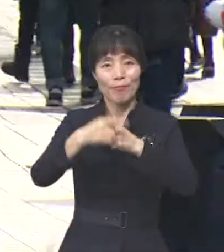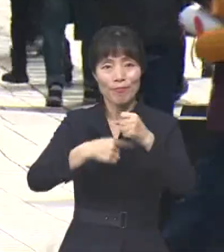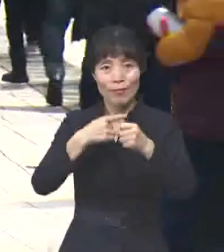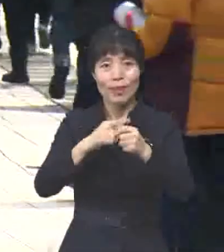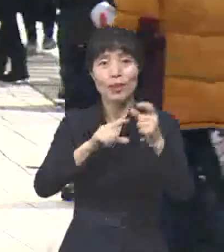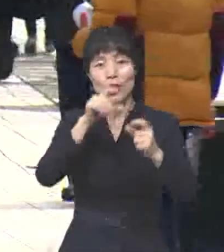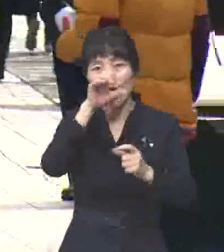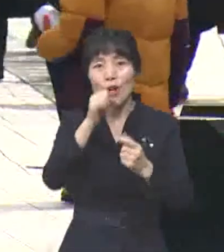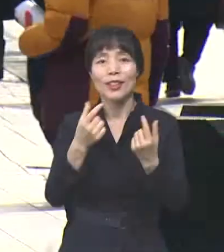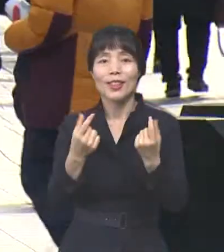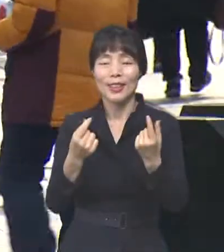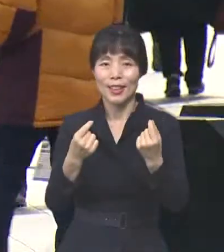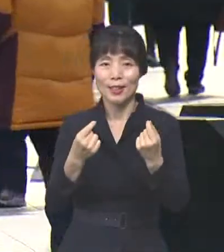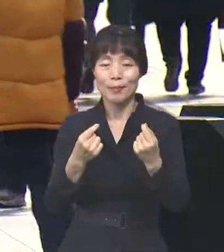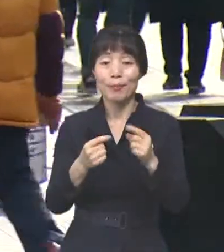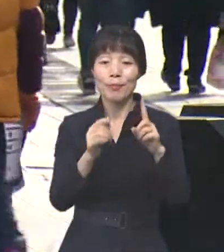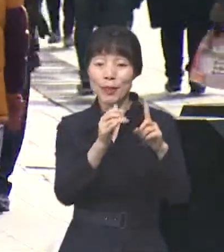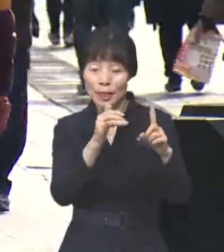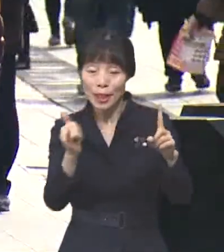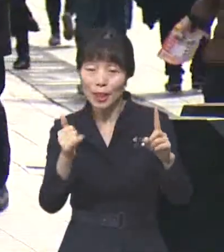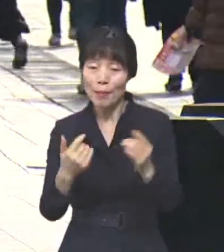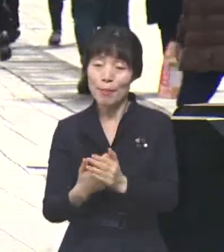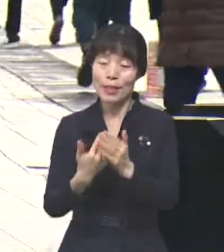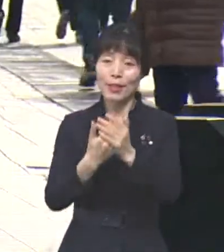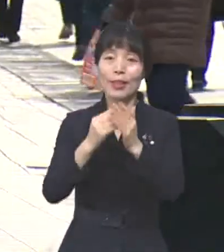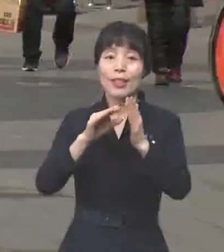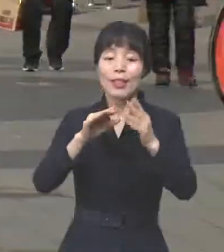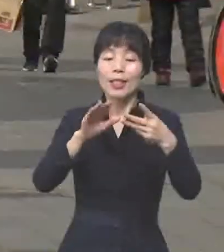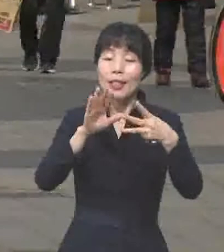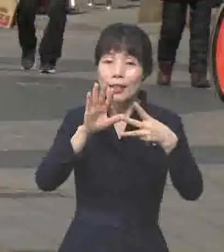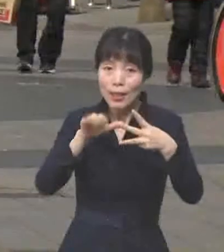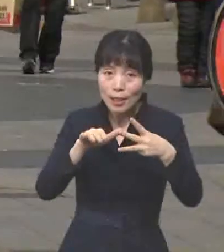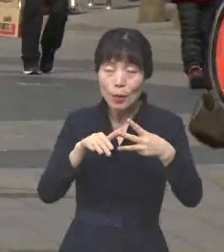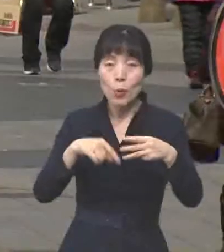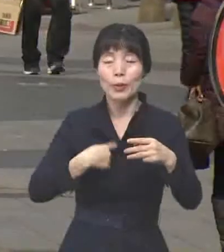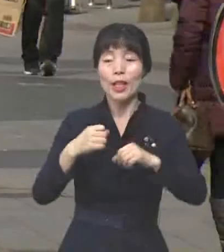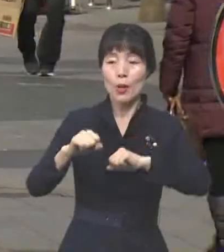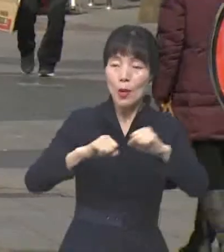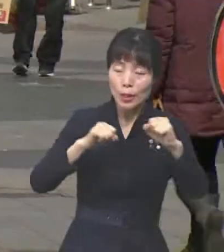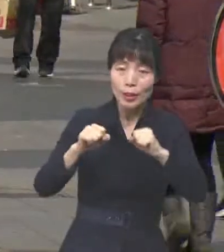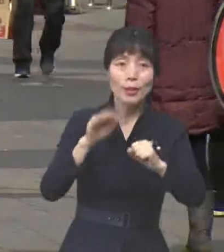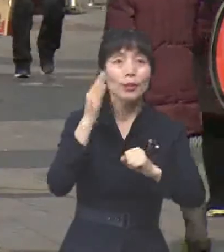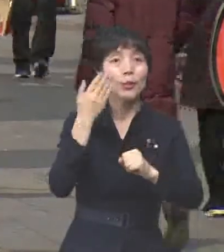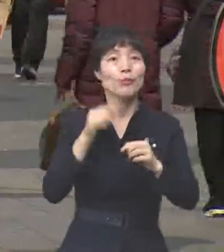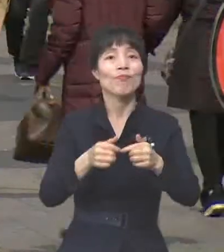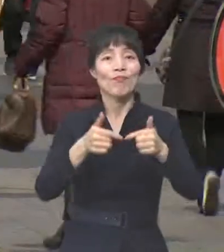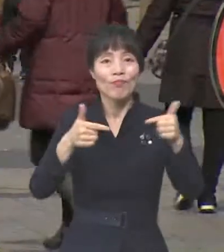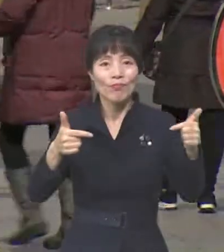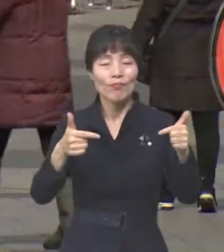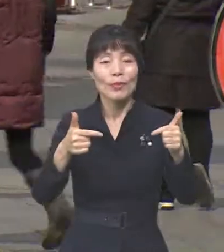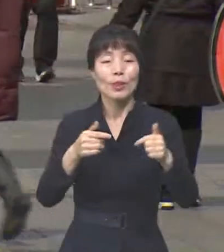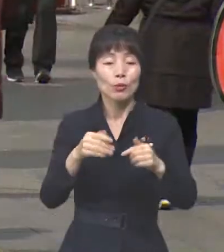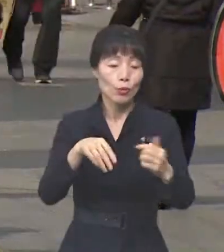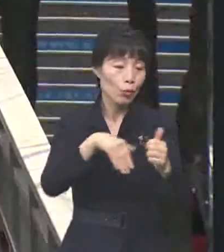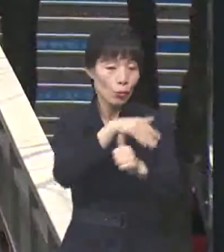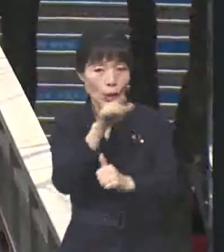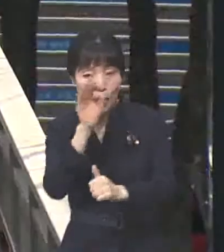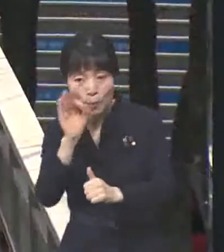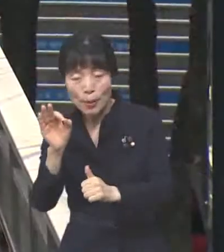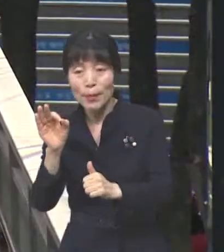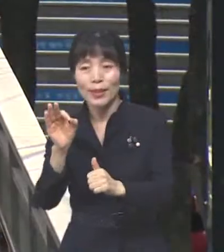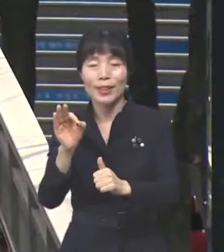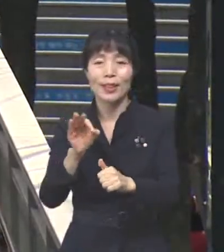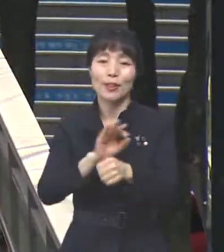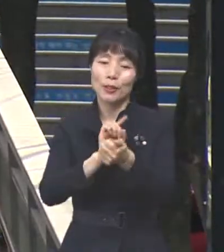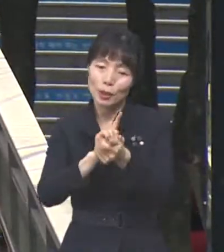같아요. 1인 전성시대라 불리며 혼자 활동하는 사람들이 늘어난 요즘. 주변을 둘러보고 다독이는 한